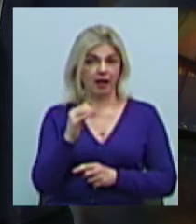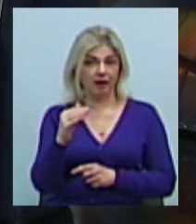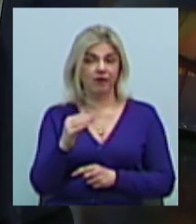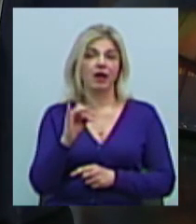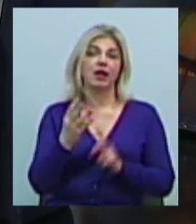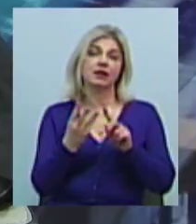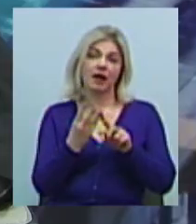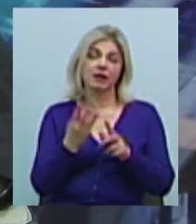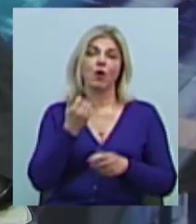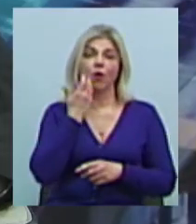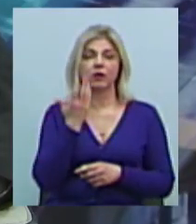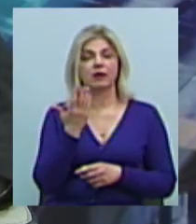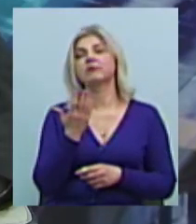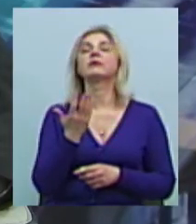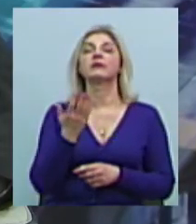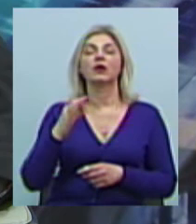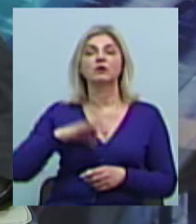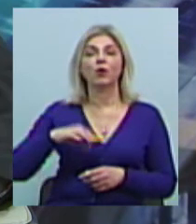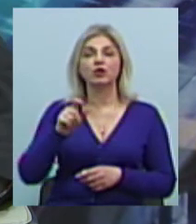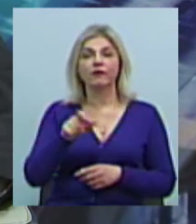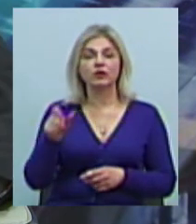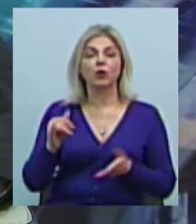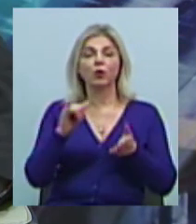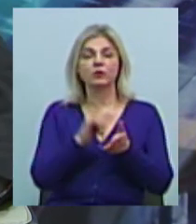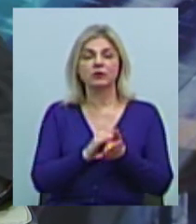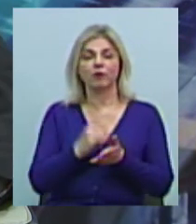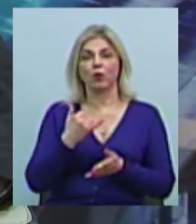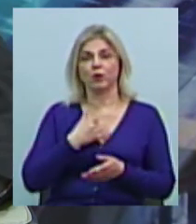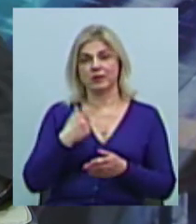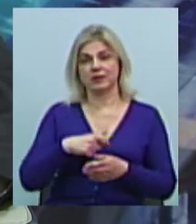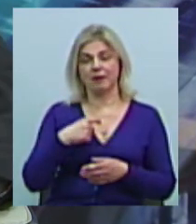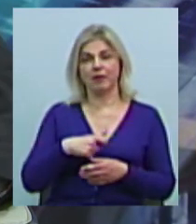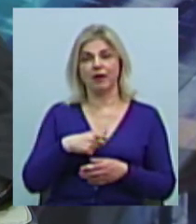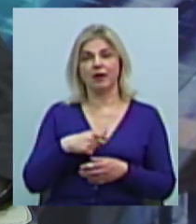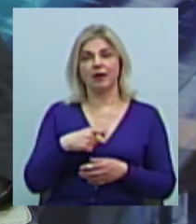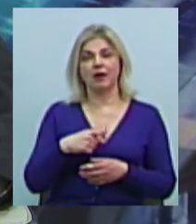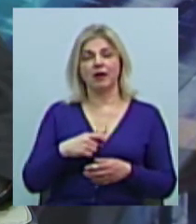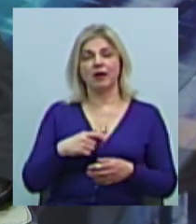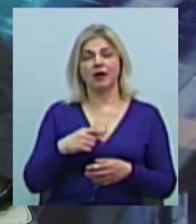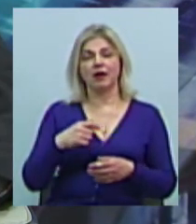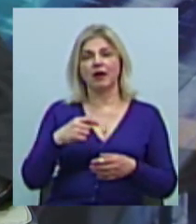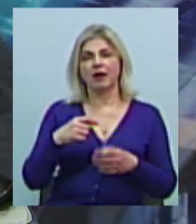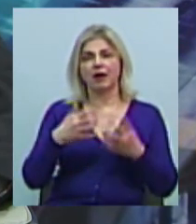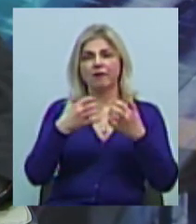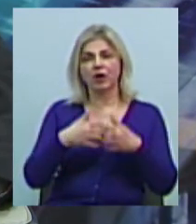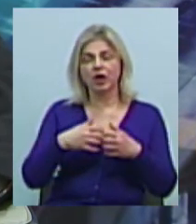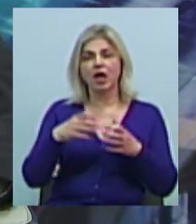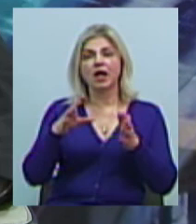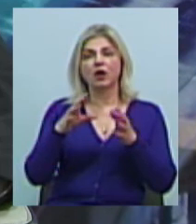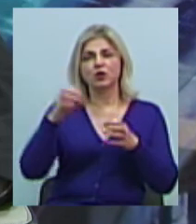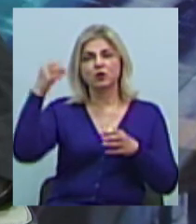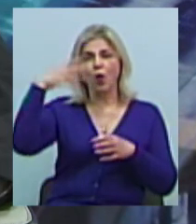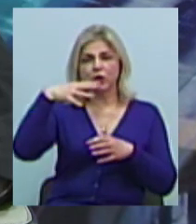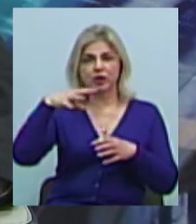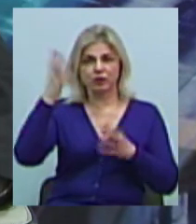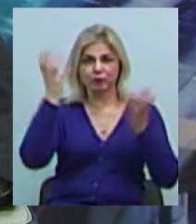по-третє, це коли споживачі встановлюють у себе в приватному господарстві генеруючі станції, сонячні панелі. В цьому